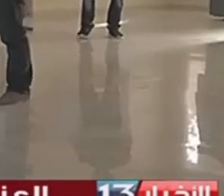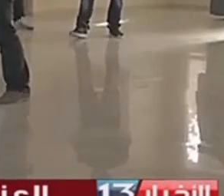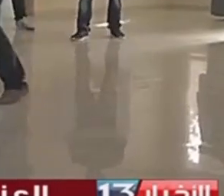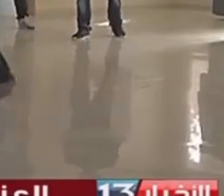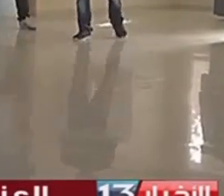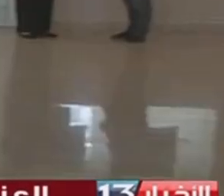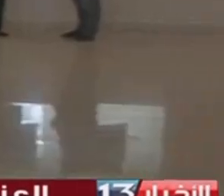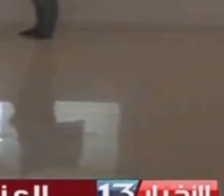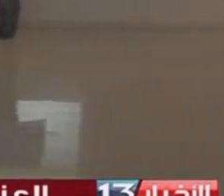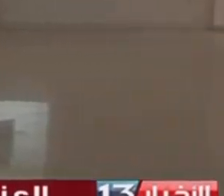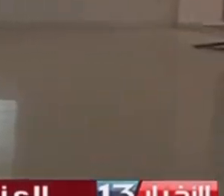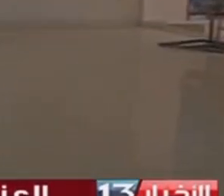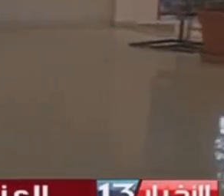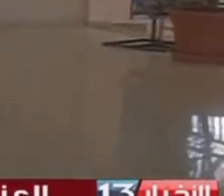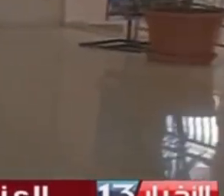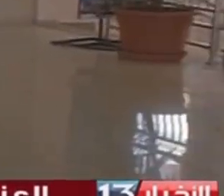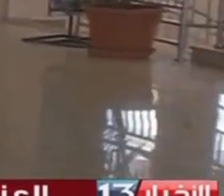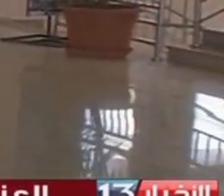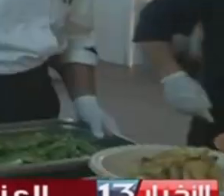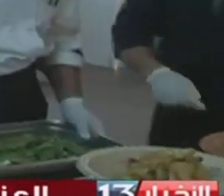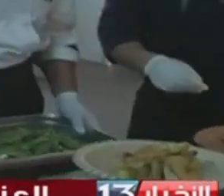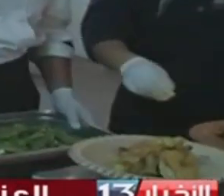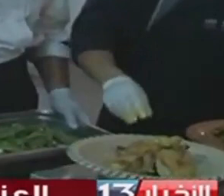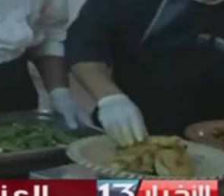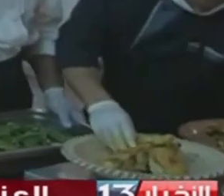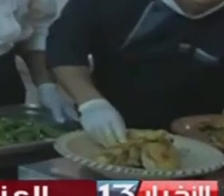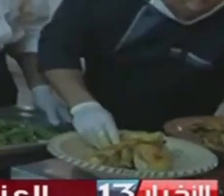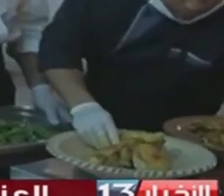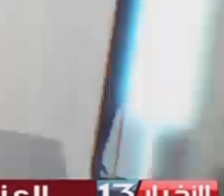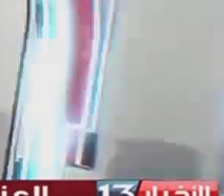الليبيه بالتسريع في اجراءات عودتهم الى ليبيا